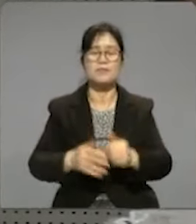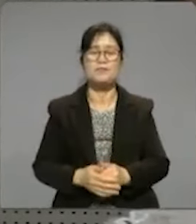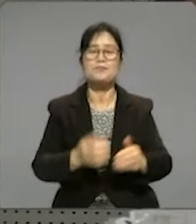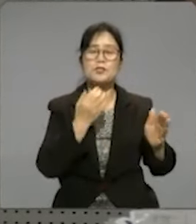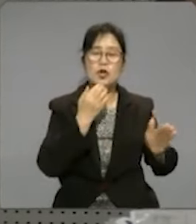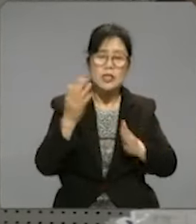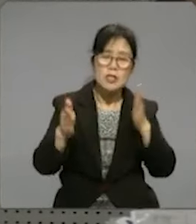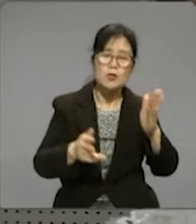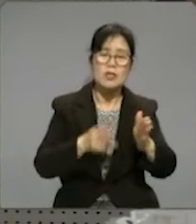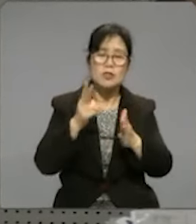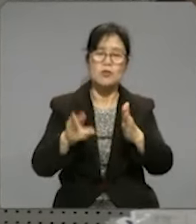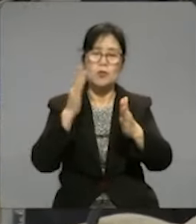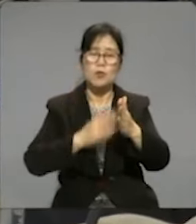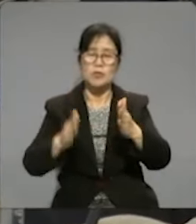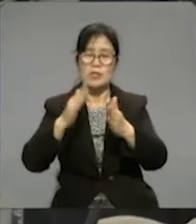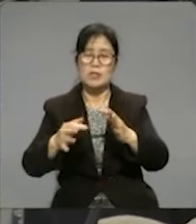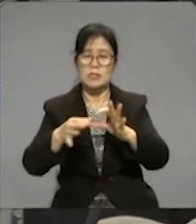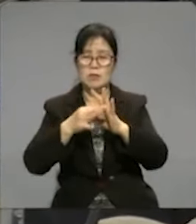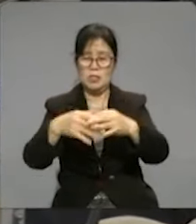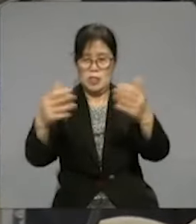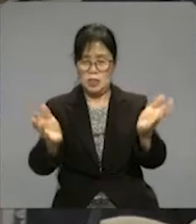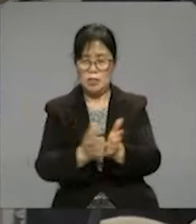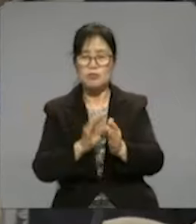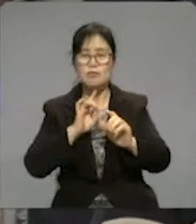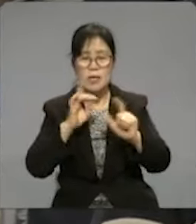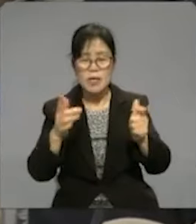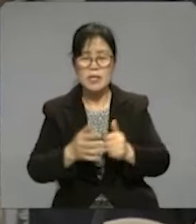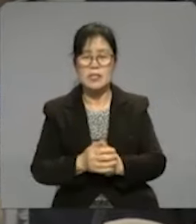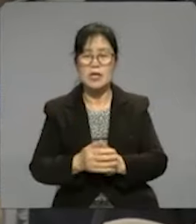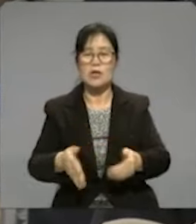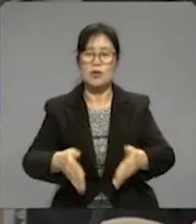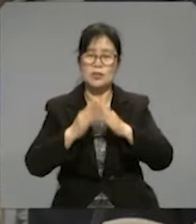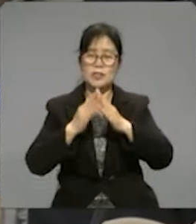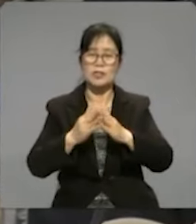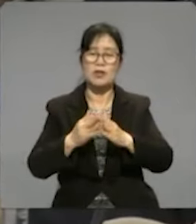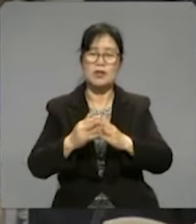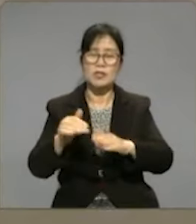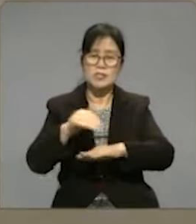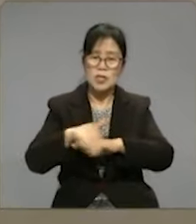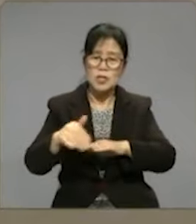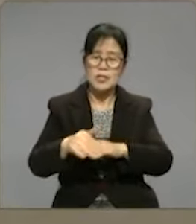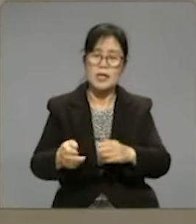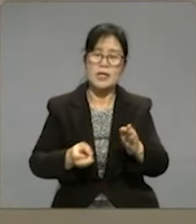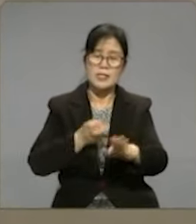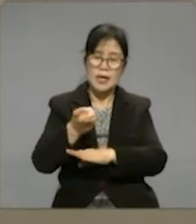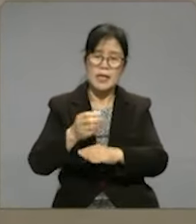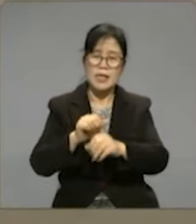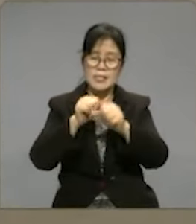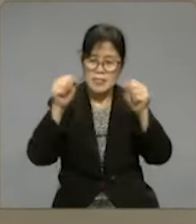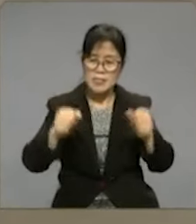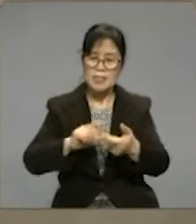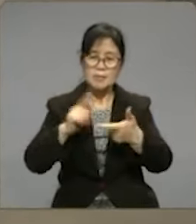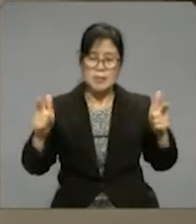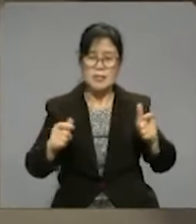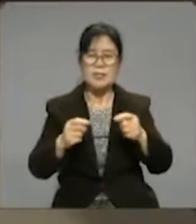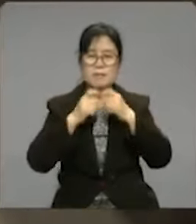경기도와 철도공단 등 관계기관은 물론 건설 설계, 차량 시스템 업체 등 민간도